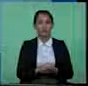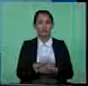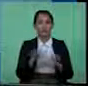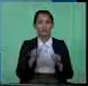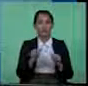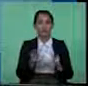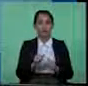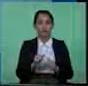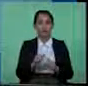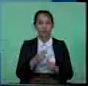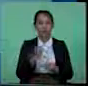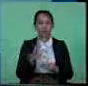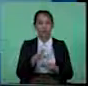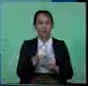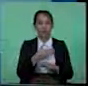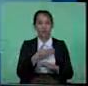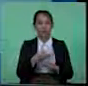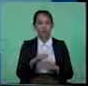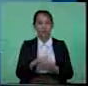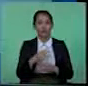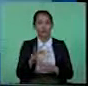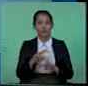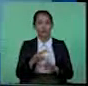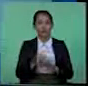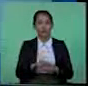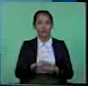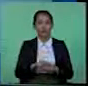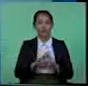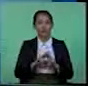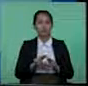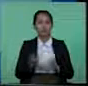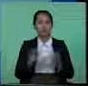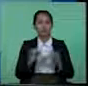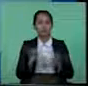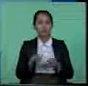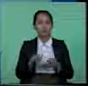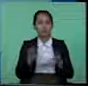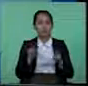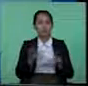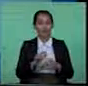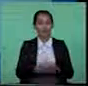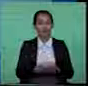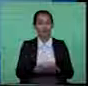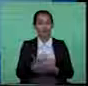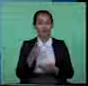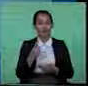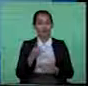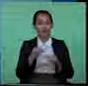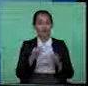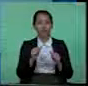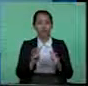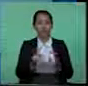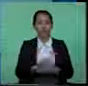shaklni 2 ga bo'lsak, 2 ta bir xil shakl hosil bo'ladi. Demak, birinchi shaklimizda